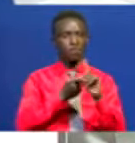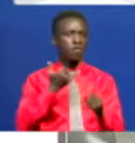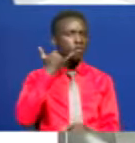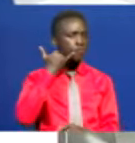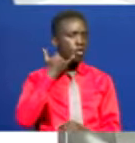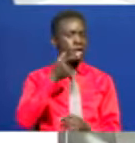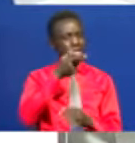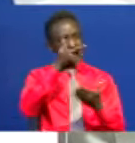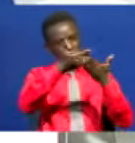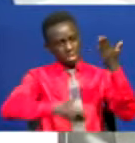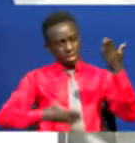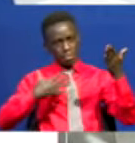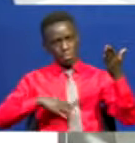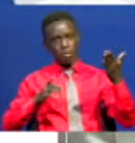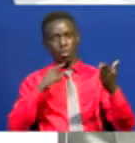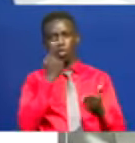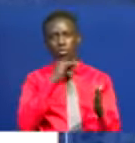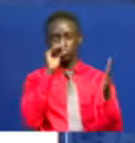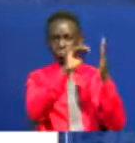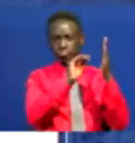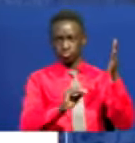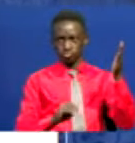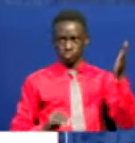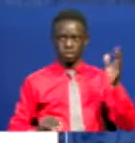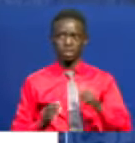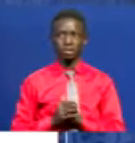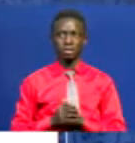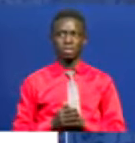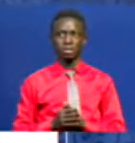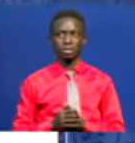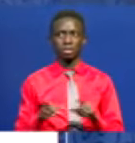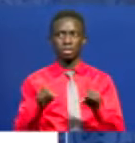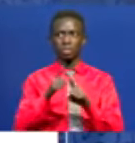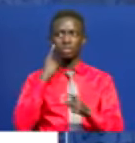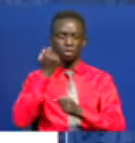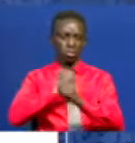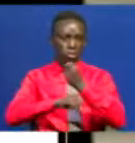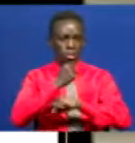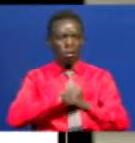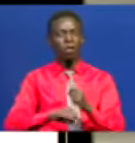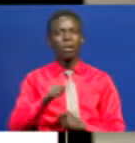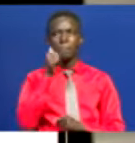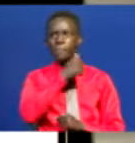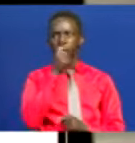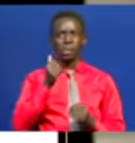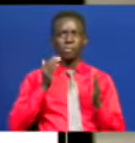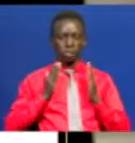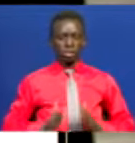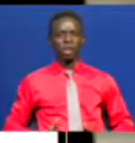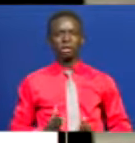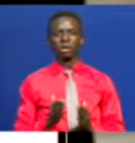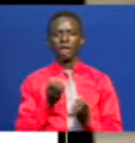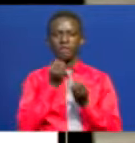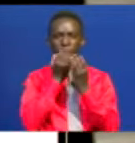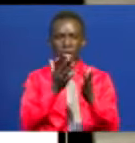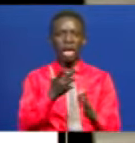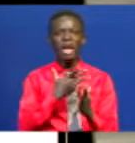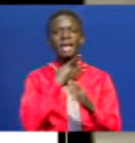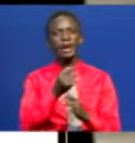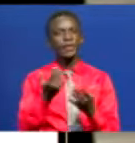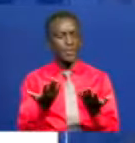have been listed as, you know, as such as guarantors. Mashirika yanayoshughulikia taarifa za kibinafsi kama vile hospitali pia yamepewa